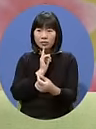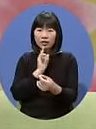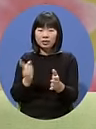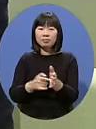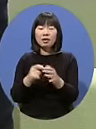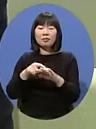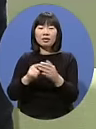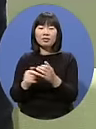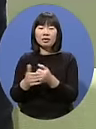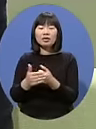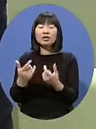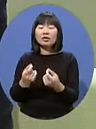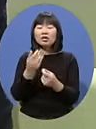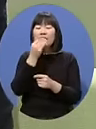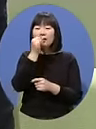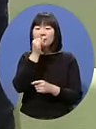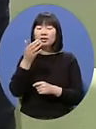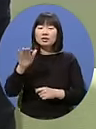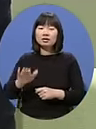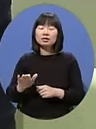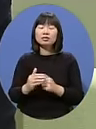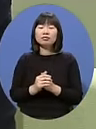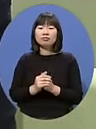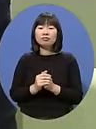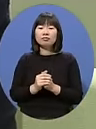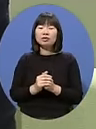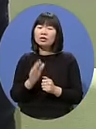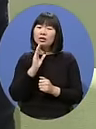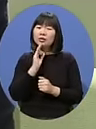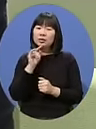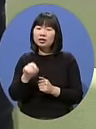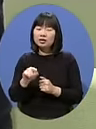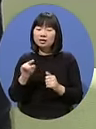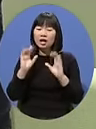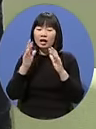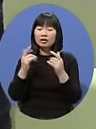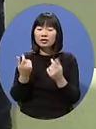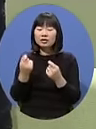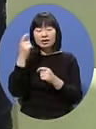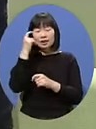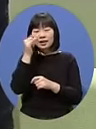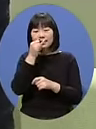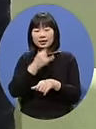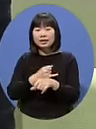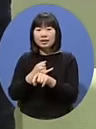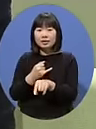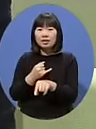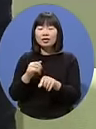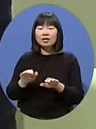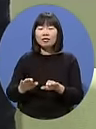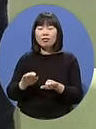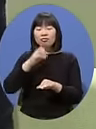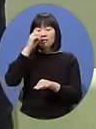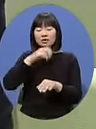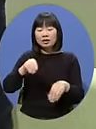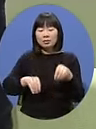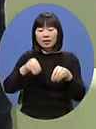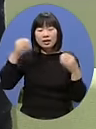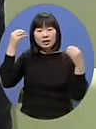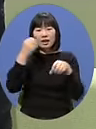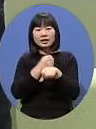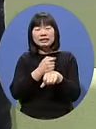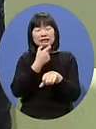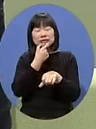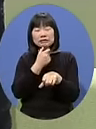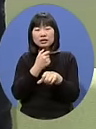급한 마음에는 이제 그렇게 할 수 있지만 과연 이 아이가 왜 그렇게 생각을 했는지 그냥 발레하기 싫다라는 게